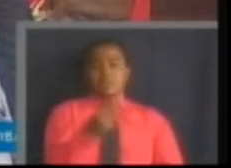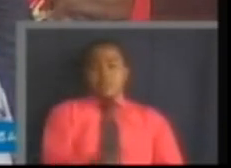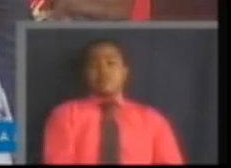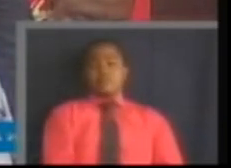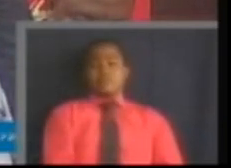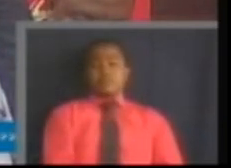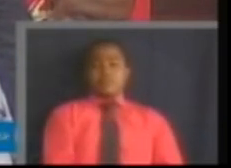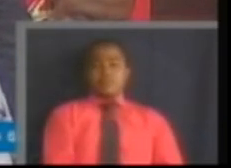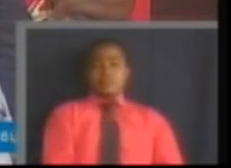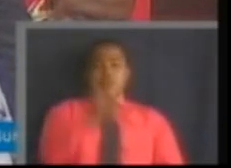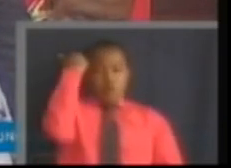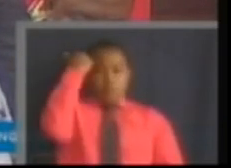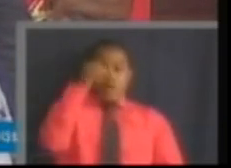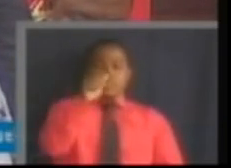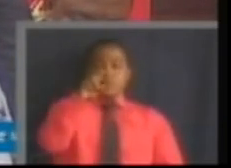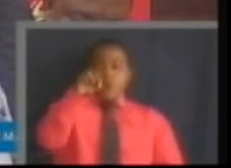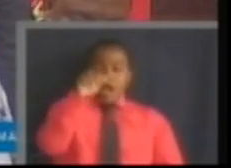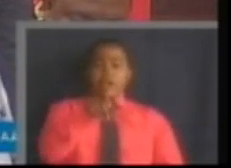maana mheshimiwa Abdalla ni mwenyekiti wangu.